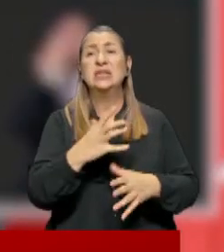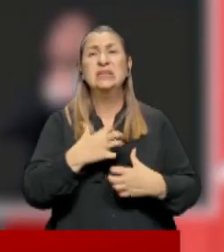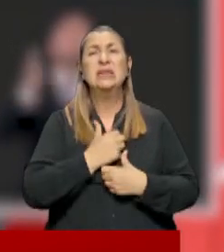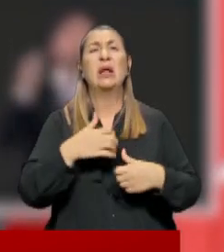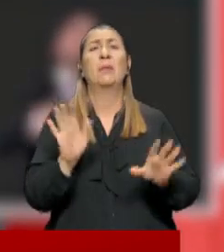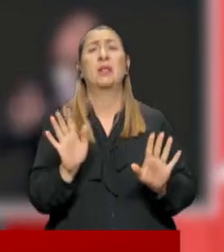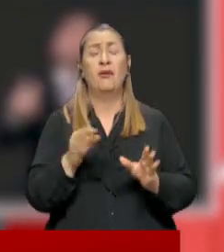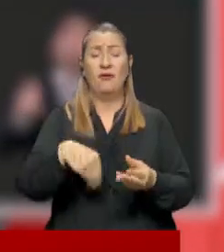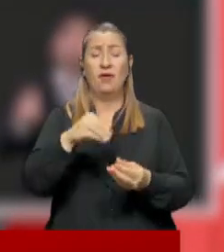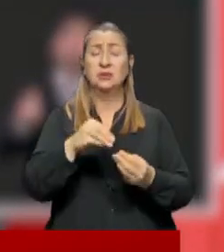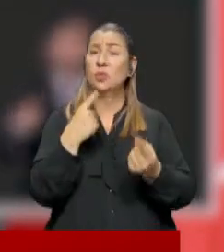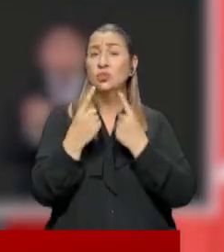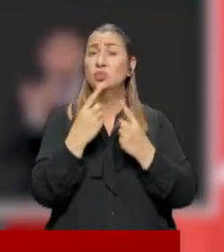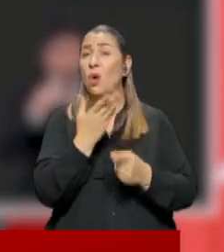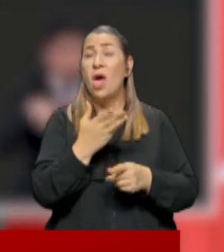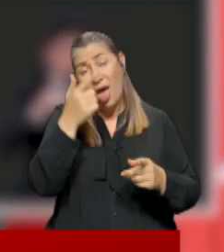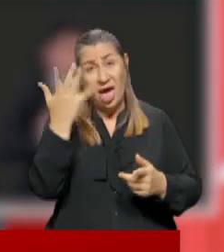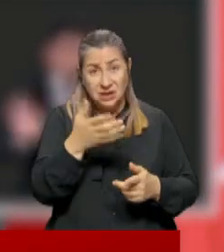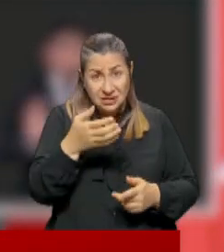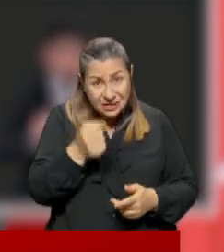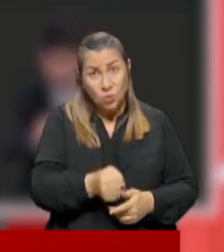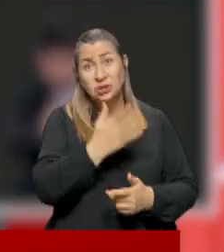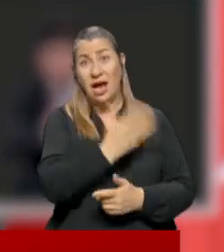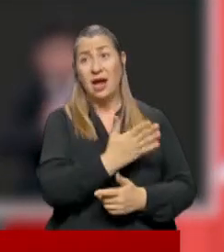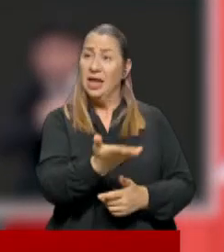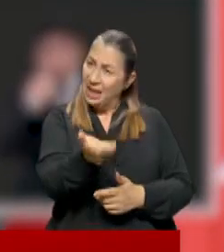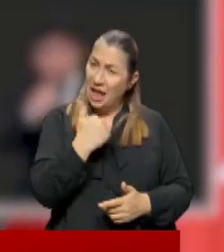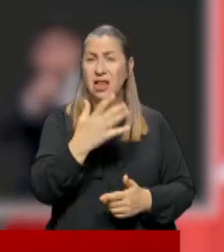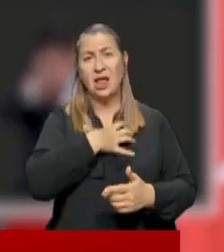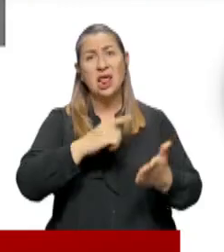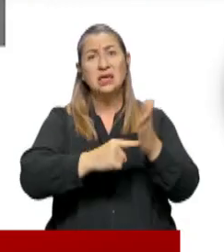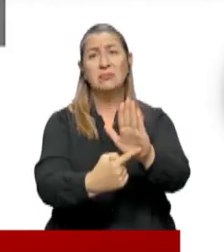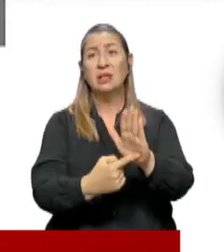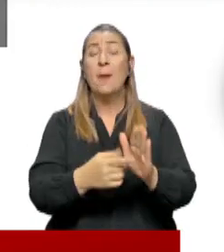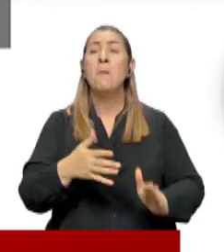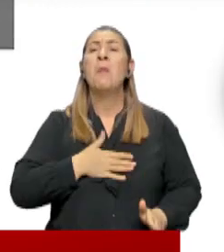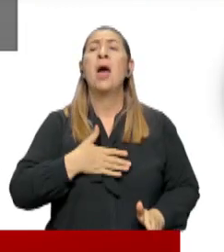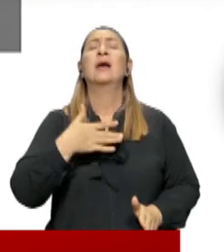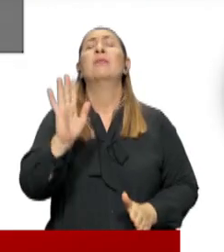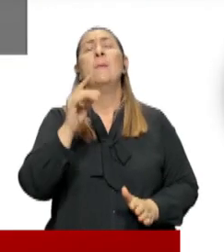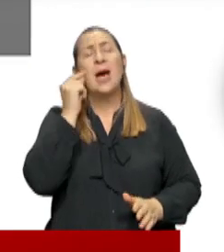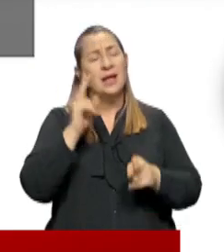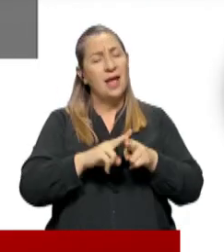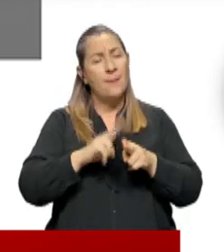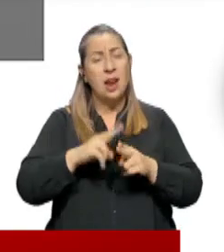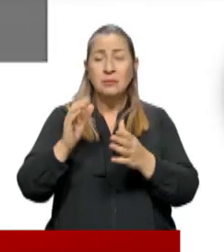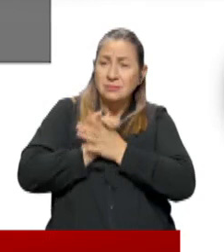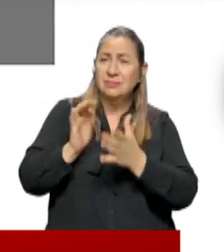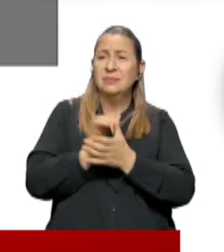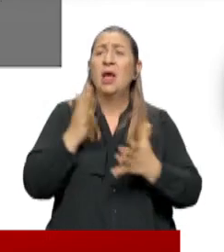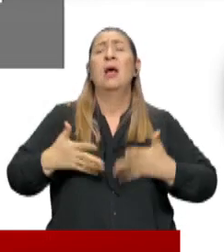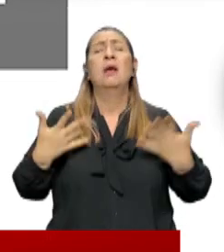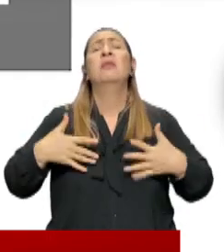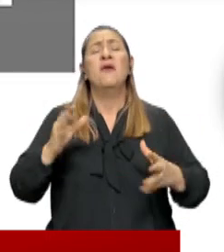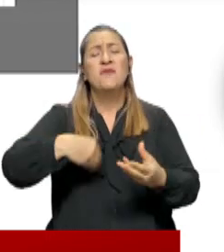sıkılmadan faizden bahsediyorum Eğer Sıkıyorsa gel kendi bunu ispatla merak etme by Cemal takdir peşinde